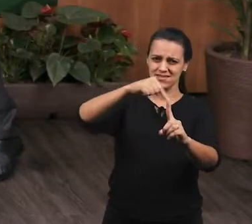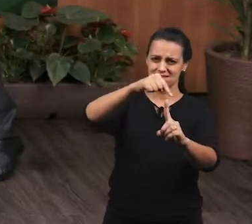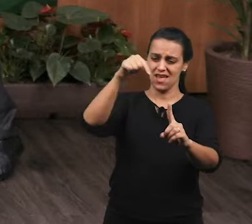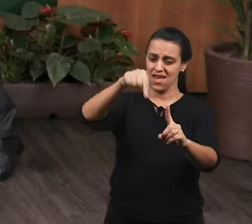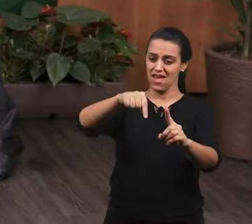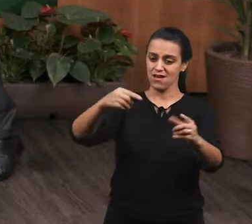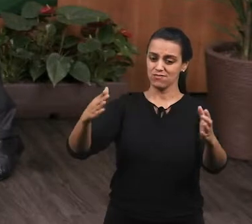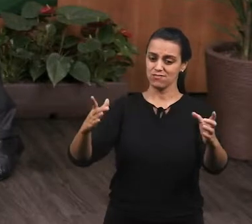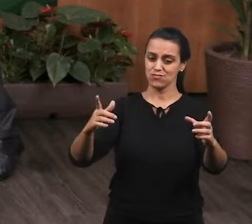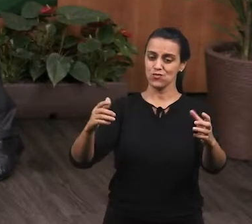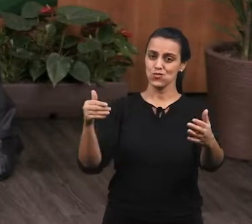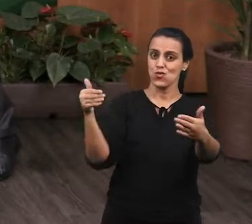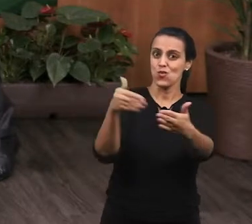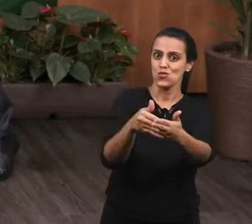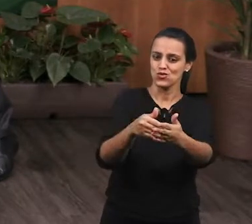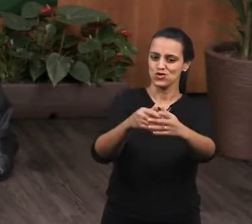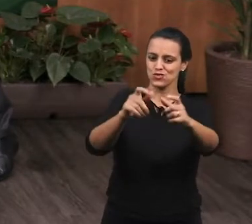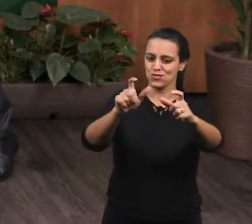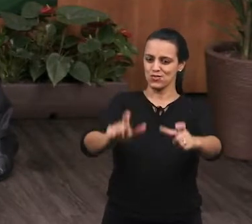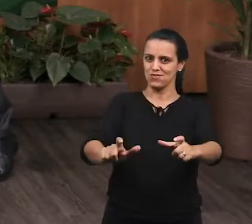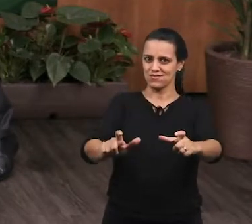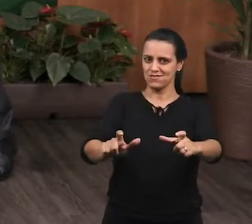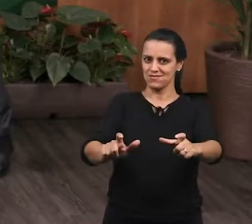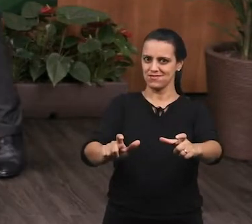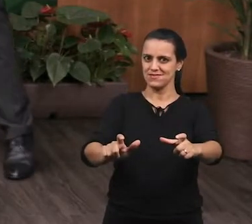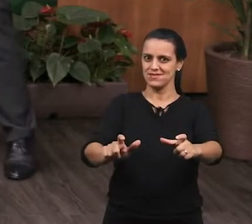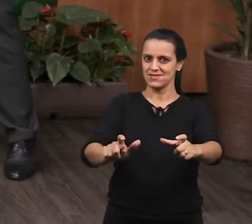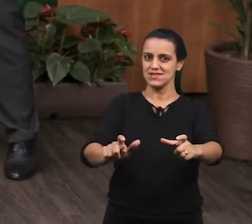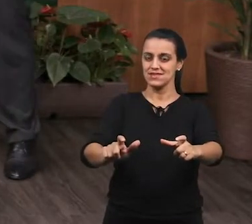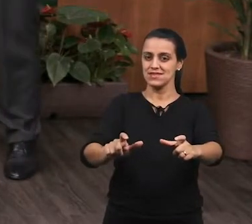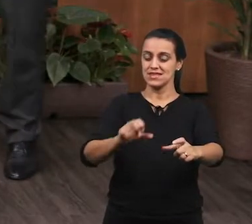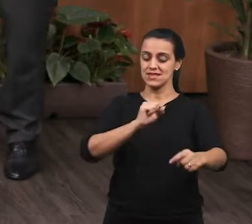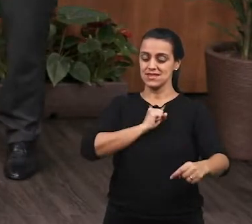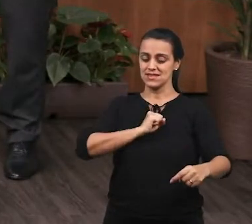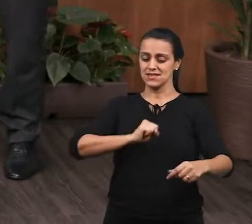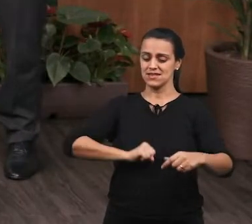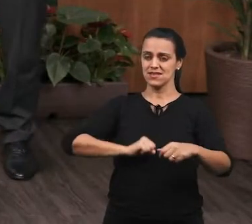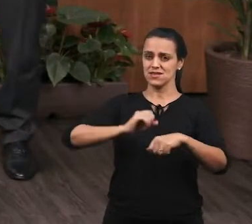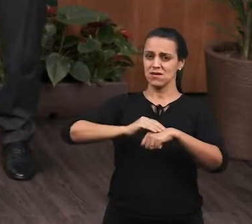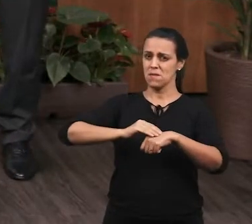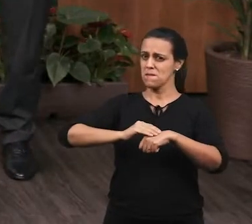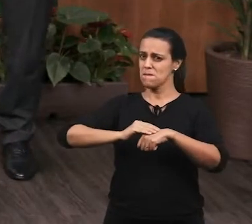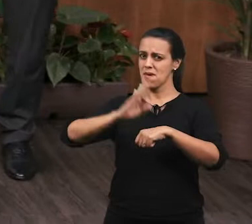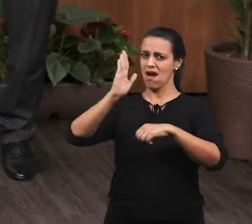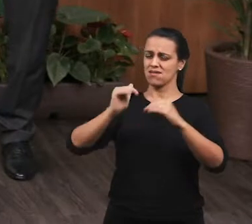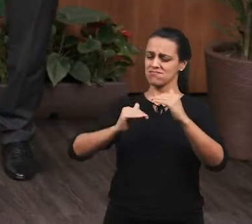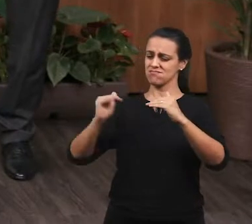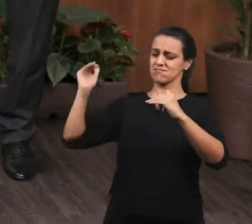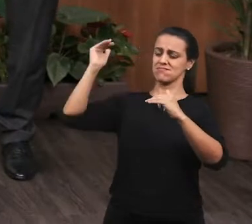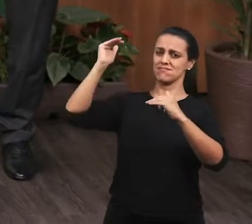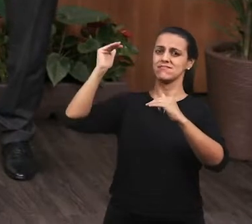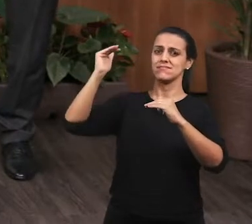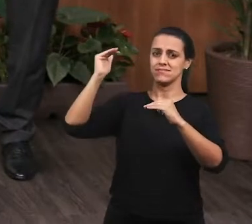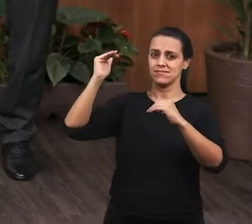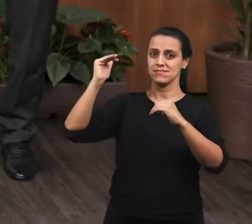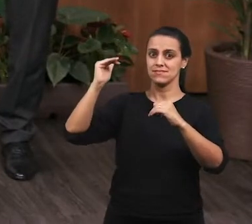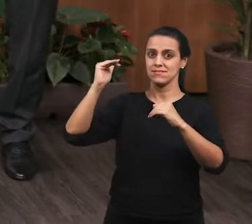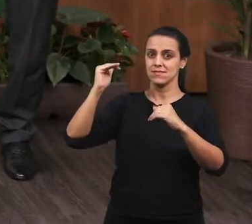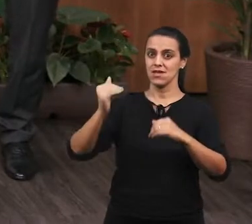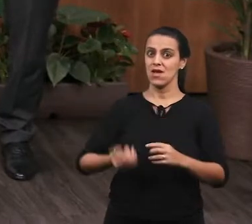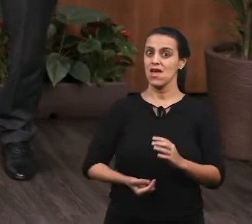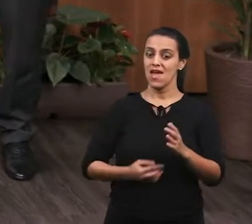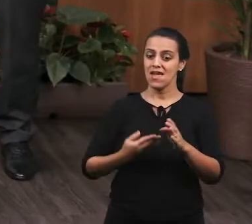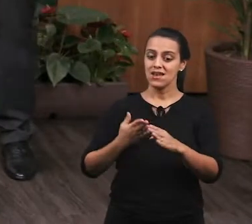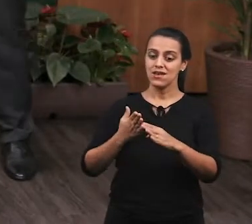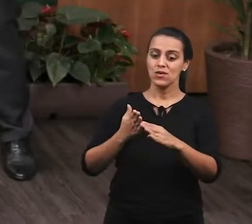во святом святых, вот здесь последний, части скинии, первосвященник